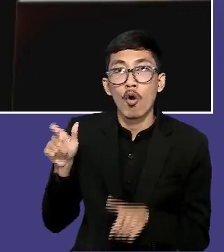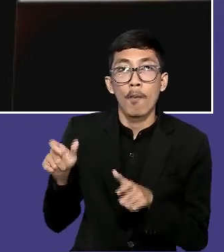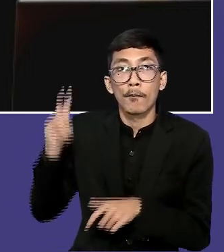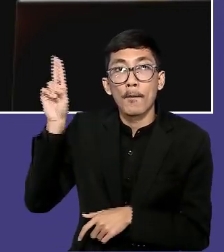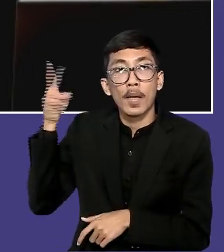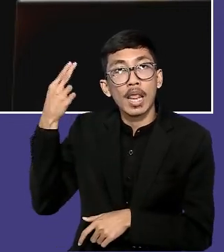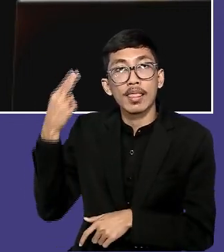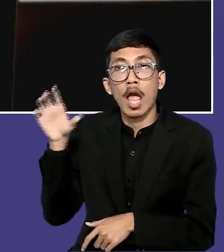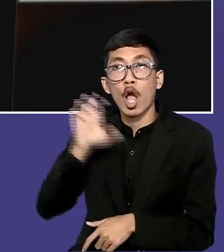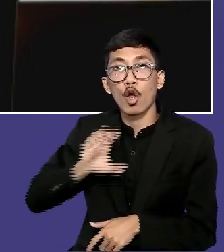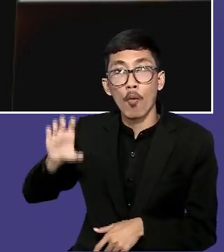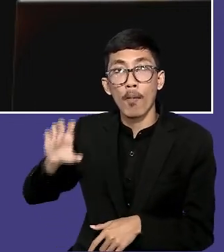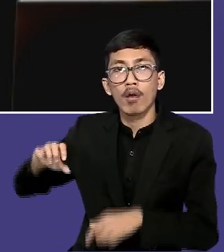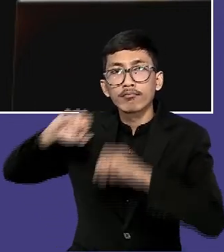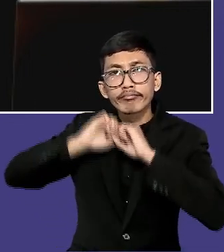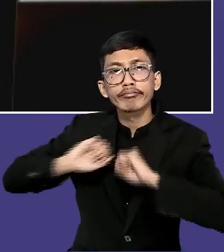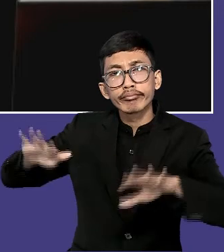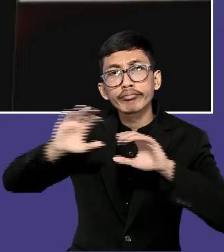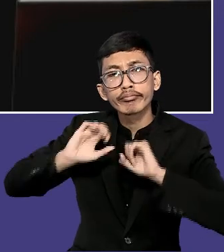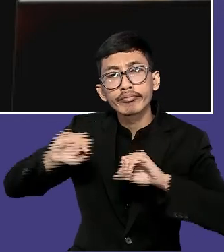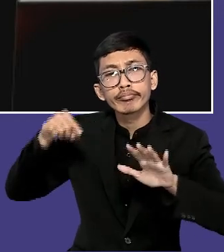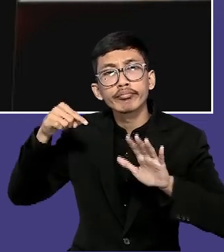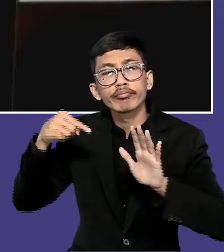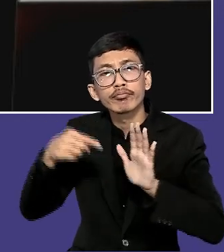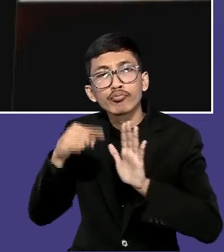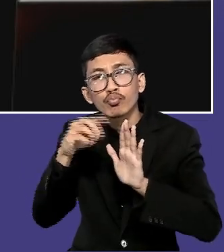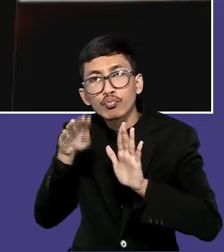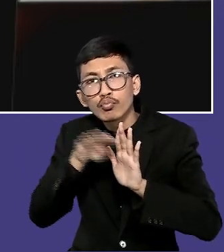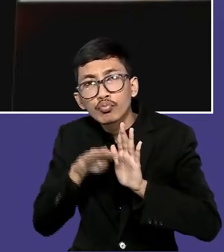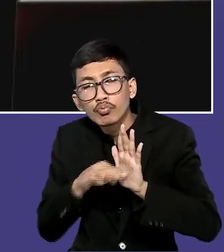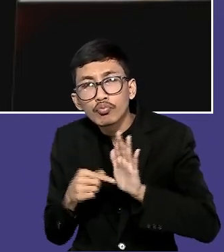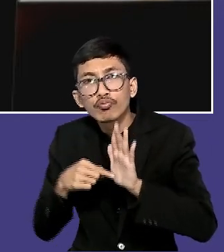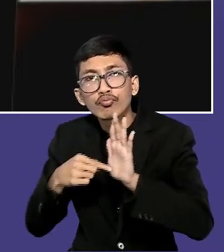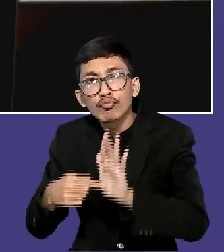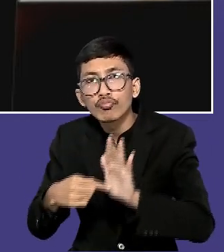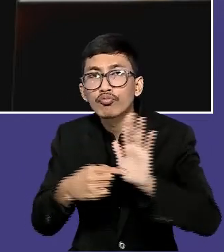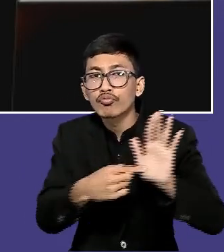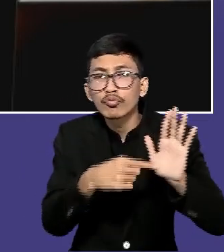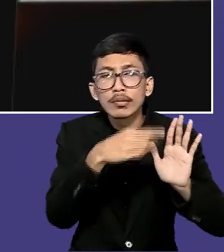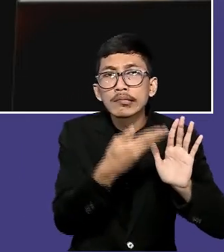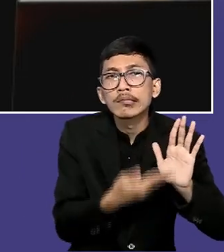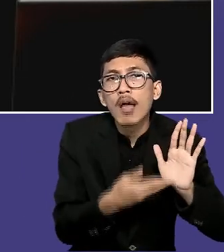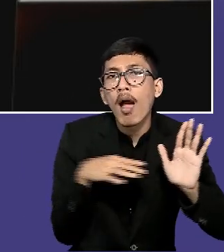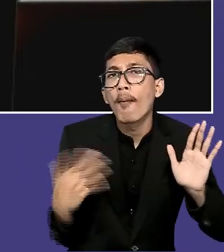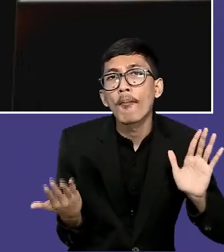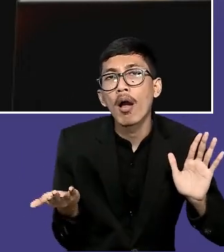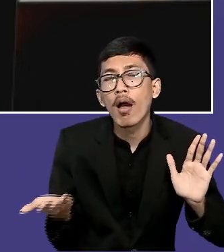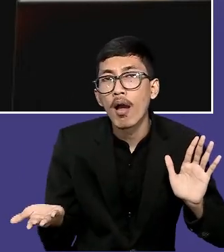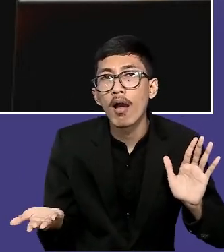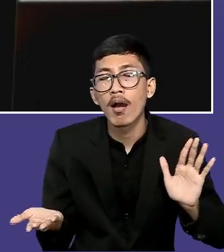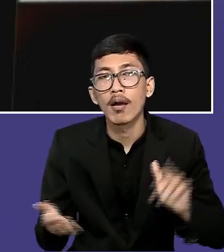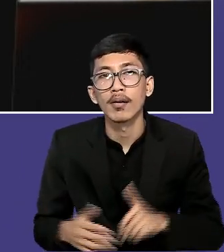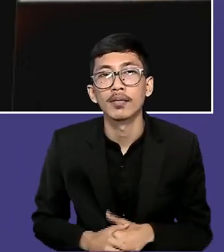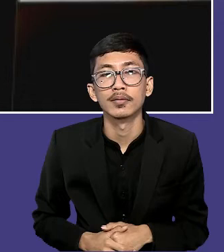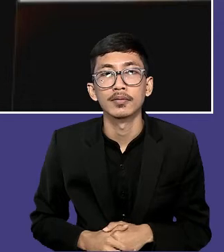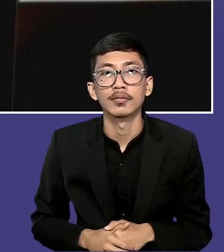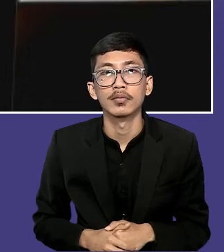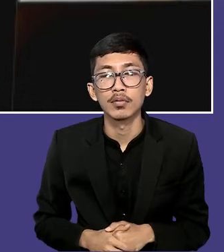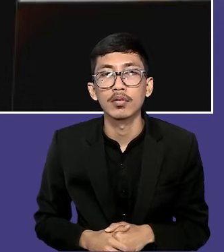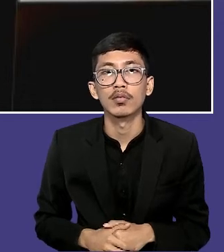pengaturan mobilitas orang ini apakah ada lo investment yang sifatnya lebih ketat lah jika kemudian ada